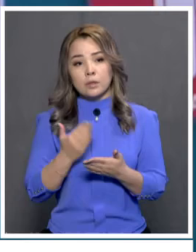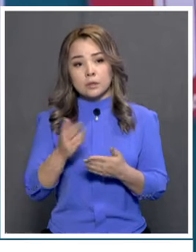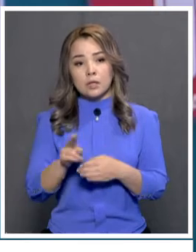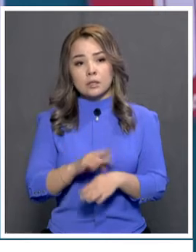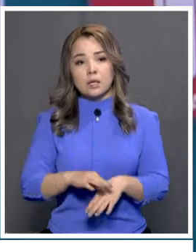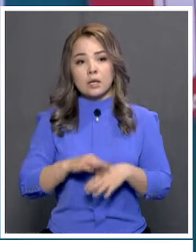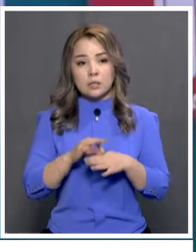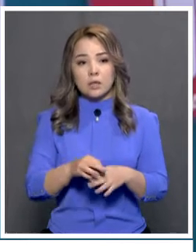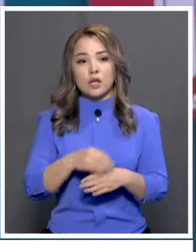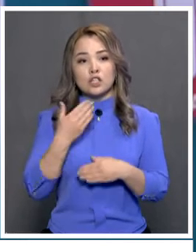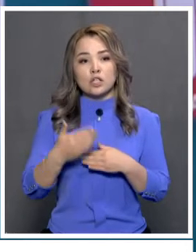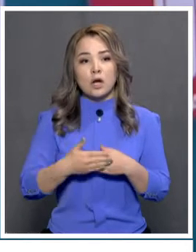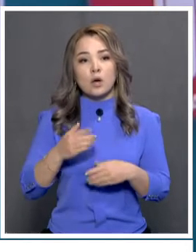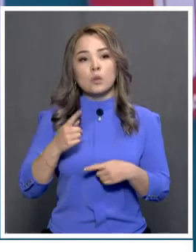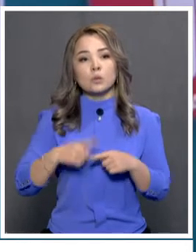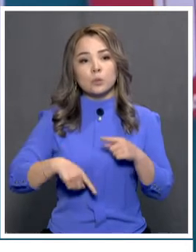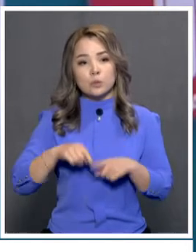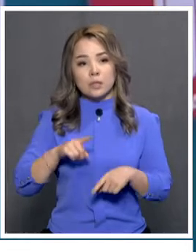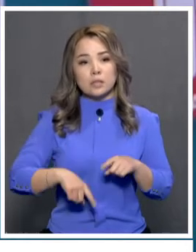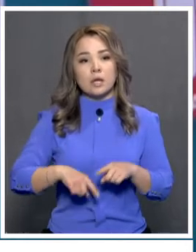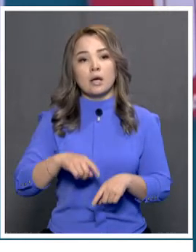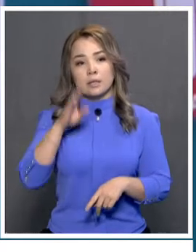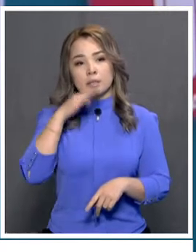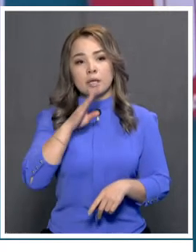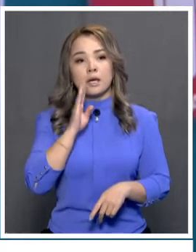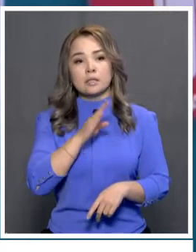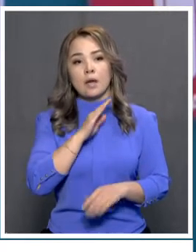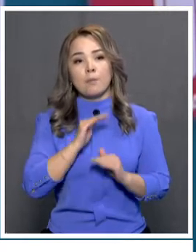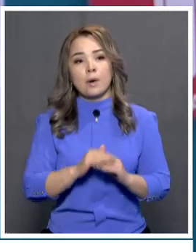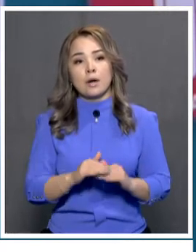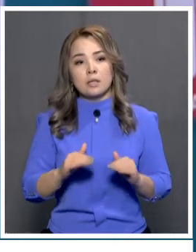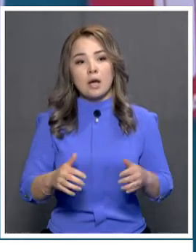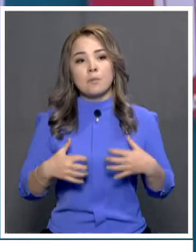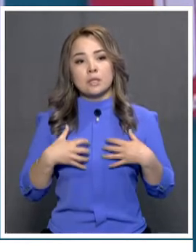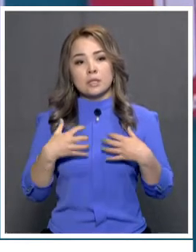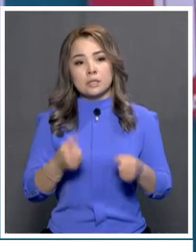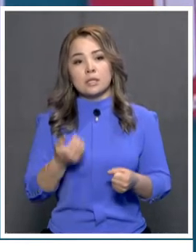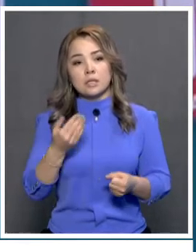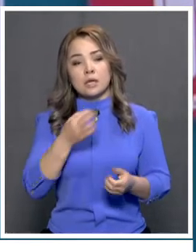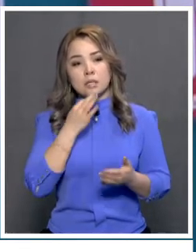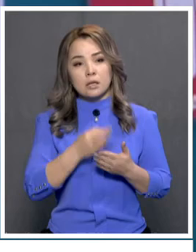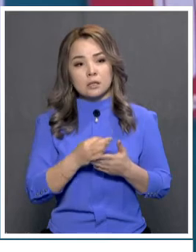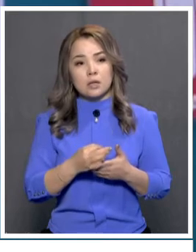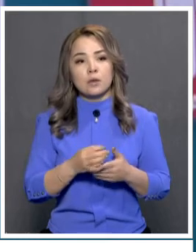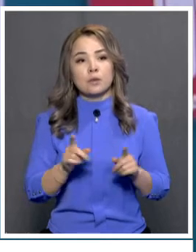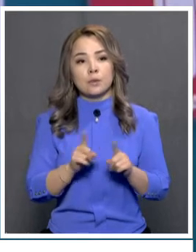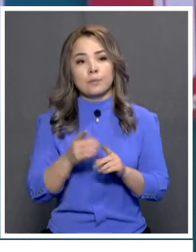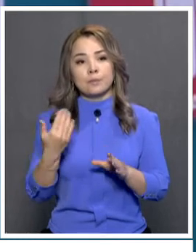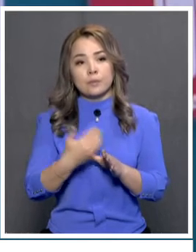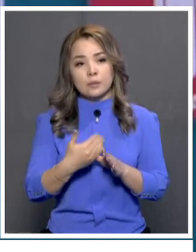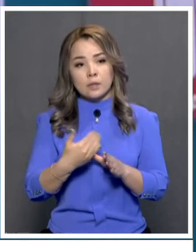үшін өзіміздің жақын туыстарымызды, әкешелерімізді, балашағаларымызды аман есен алып